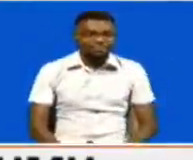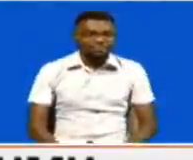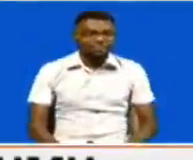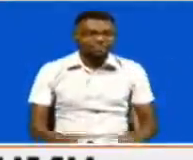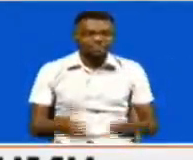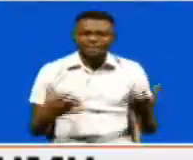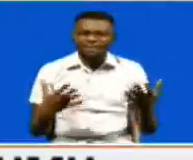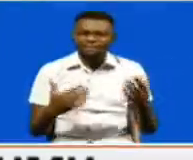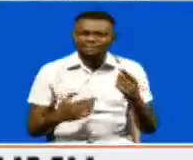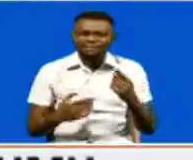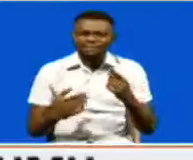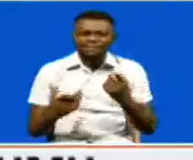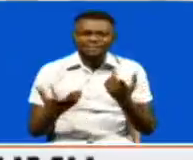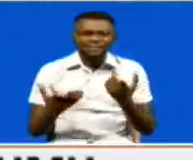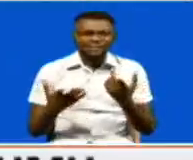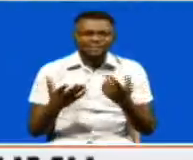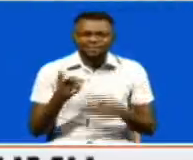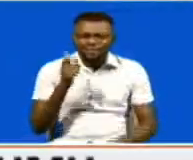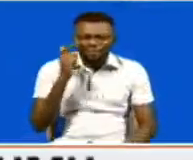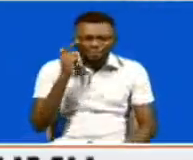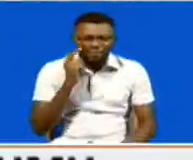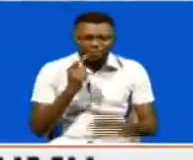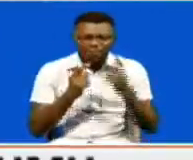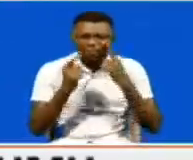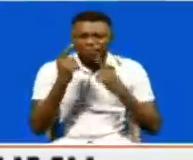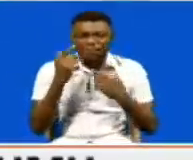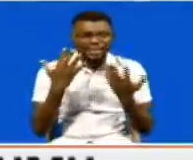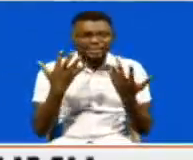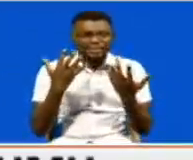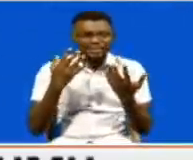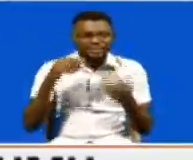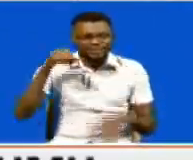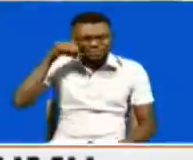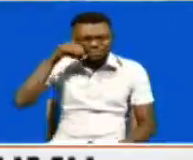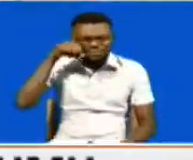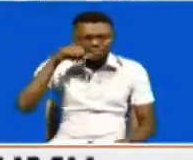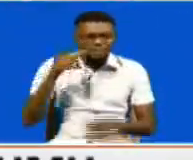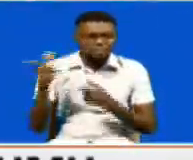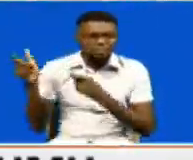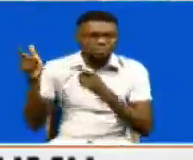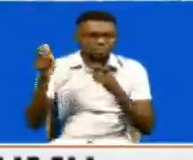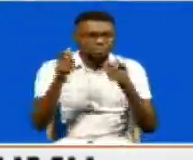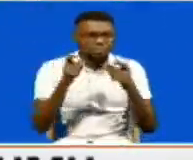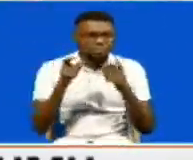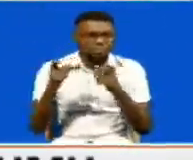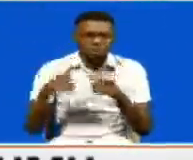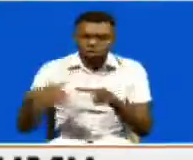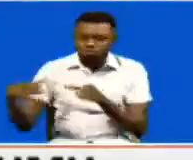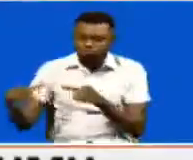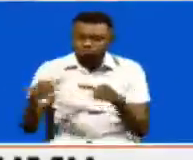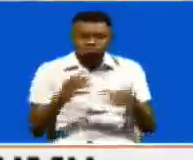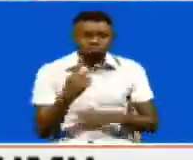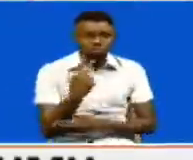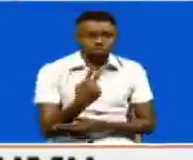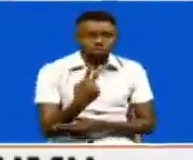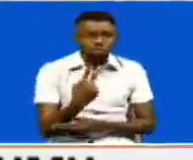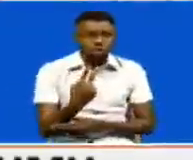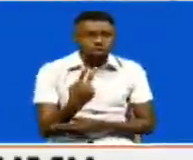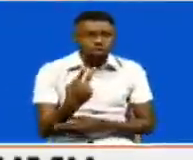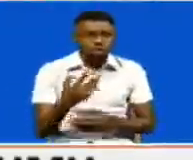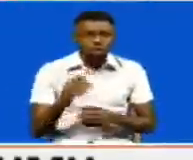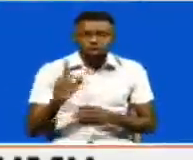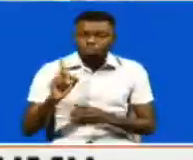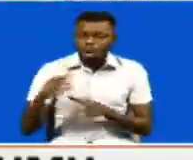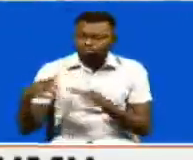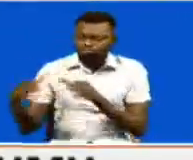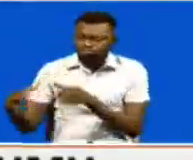ilisheheni vitoza machozi mjini Kisumu kwenye harakati za polisi kuwatawanya waandamanaji wa makundi mawili, moja linalopinga maandamano ya